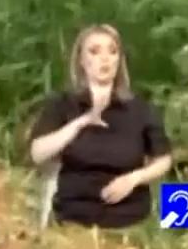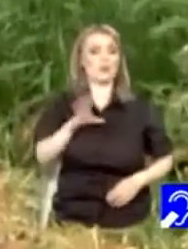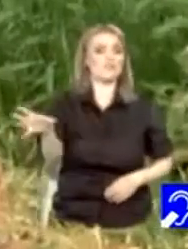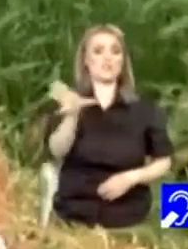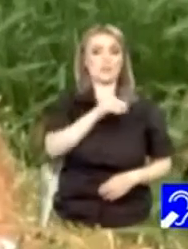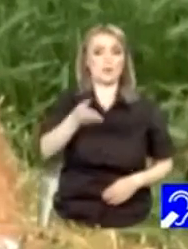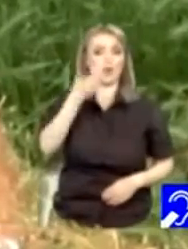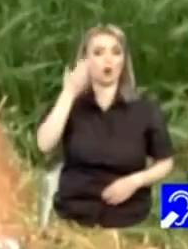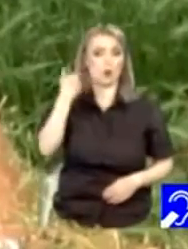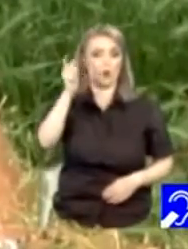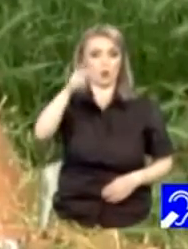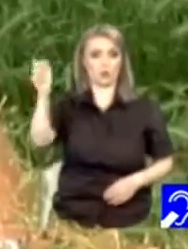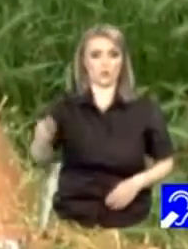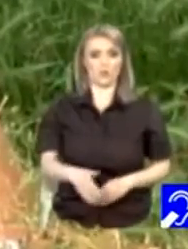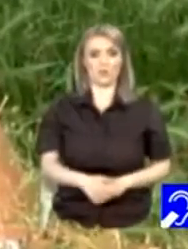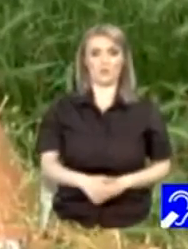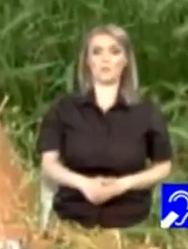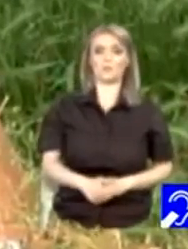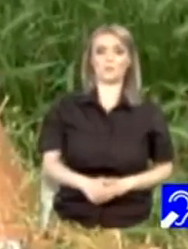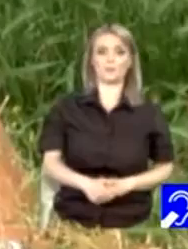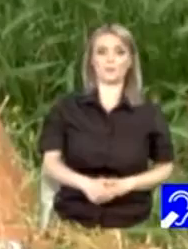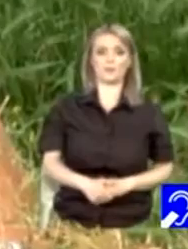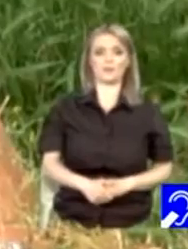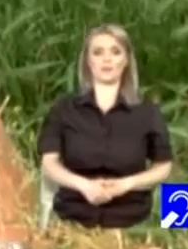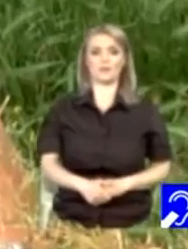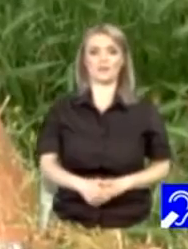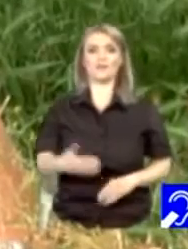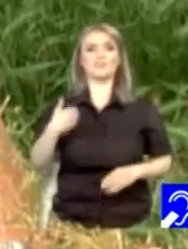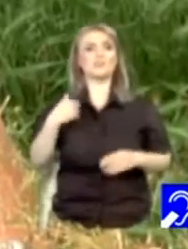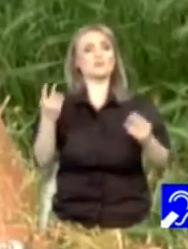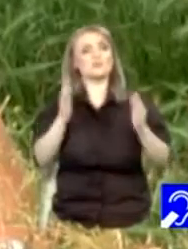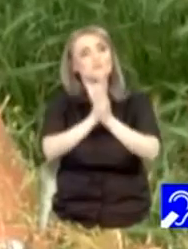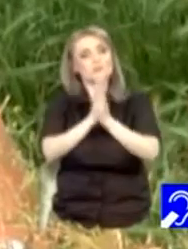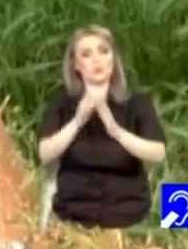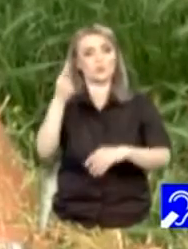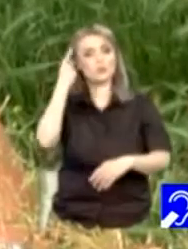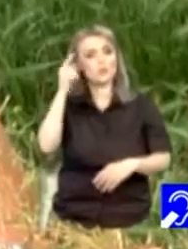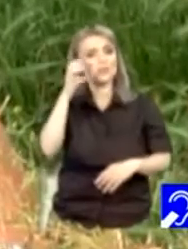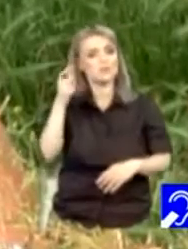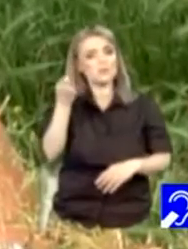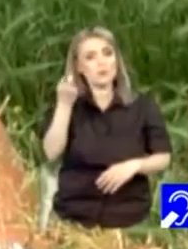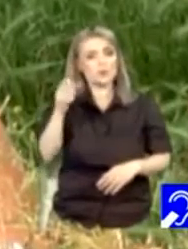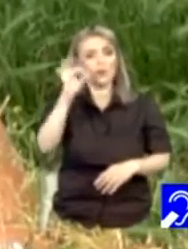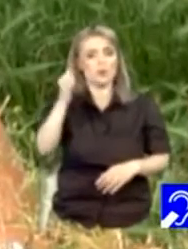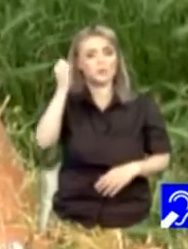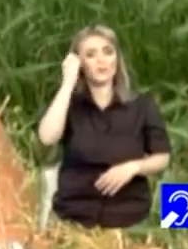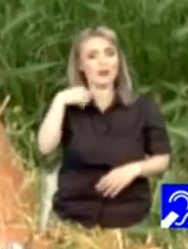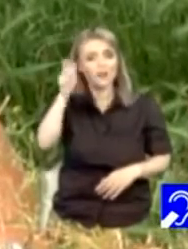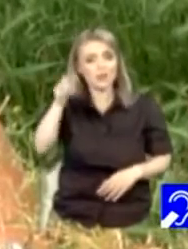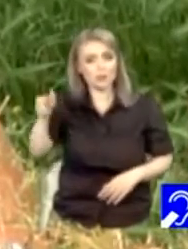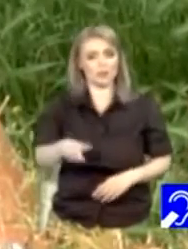lumea. Eu aș întreba ca să facă și o amere pentru bătrâni, trebuie leacă ajutoare, piezele și